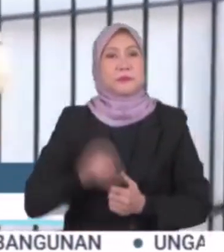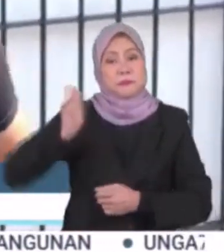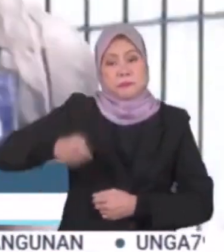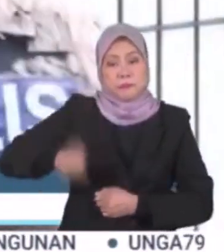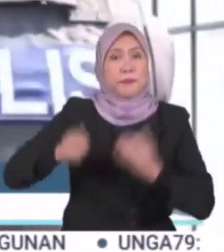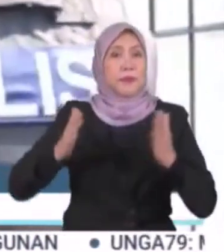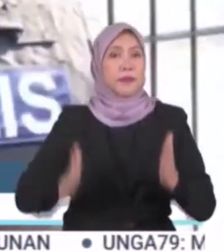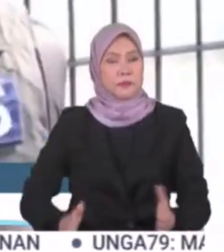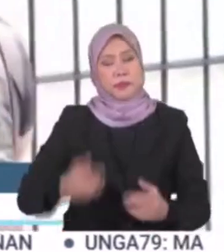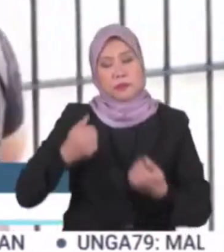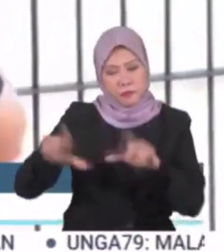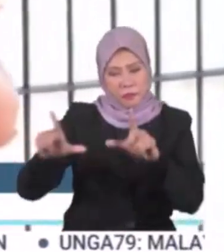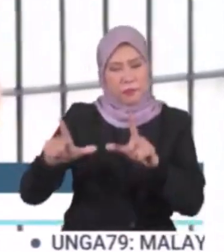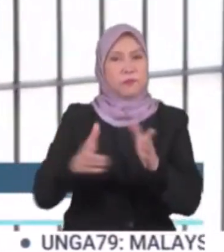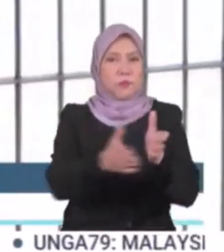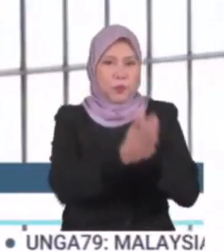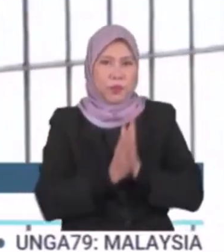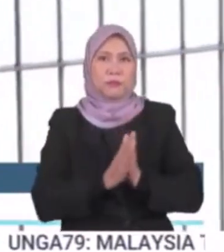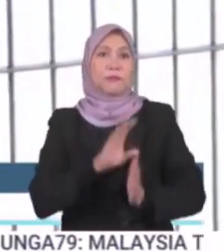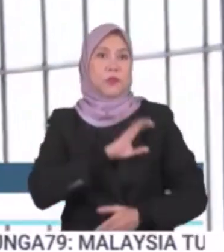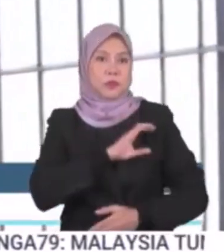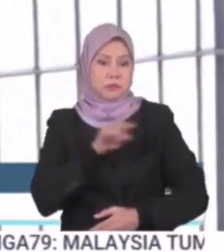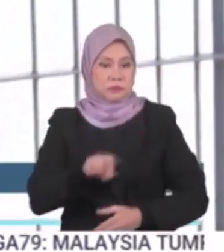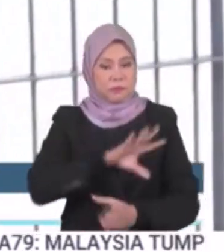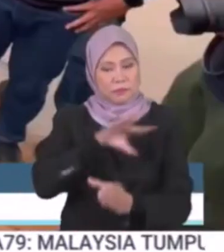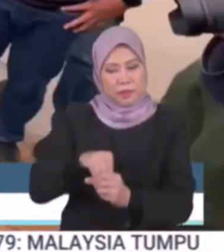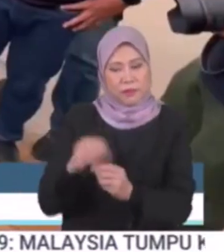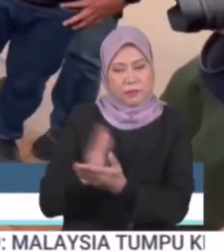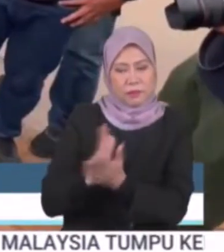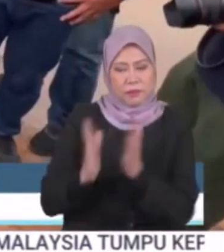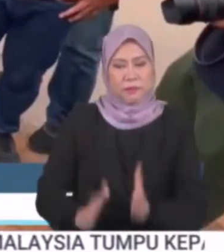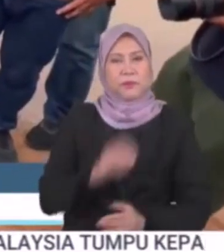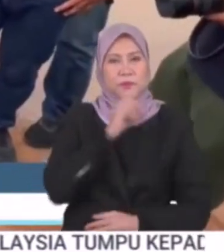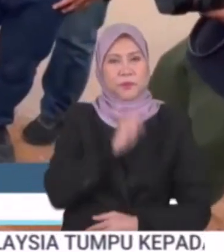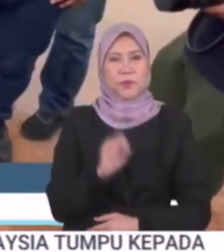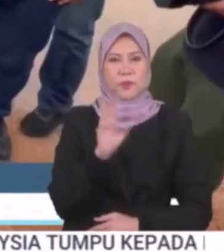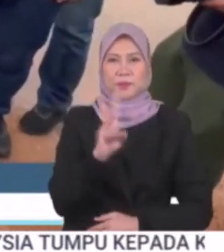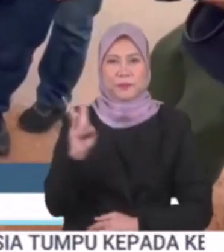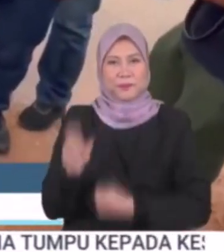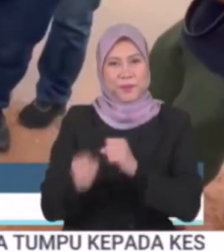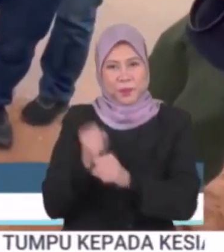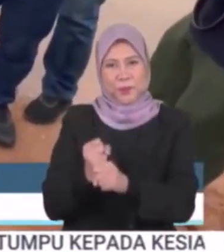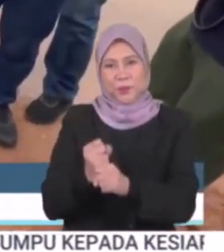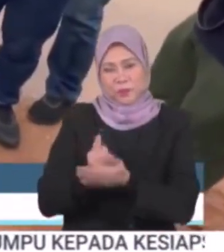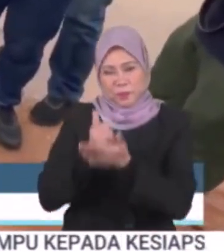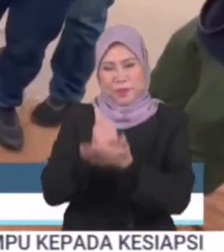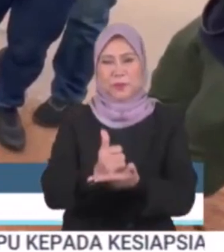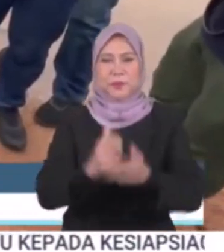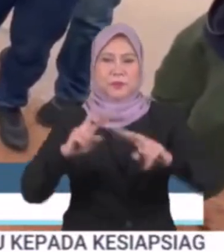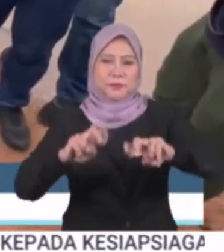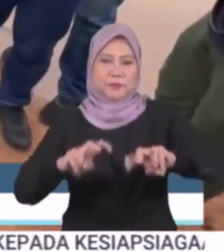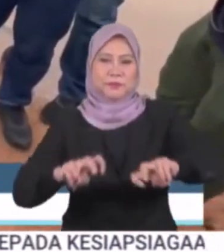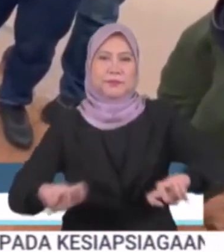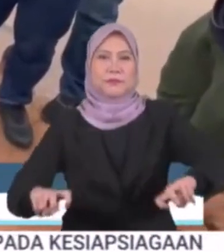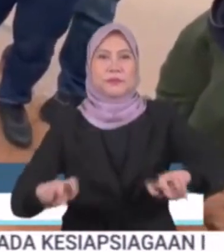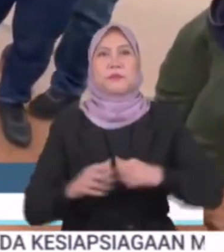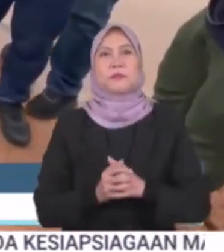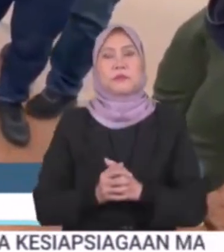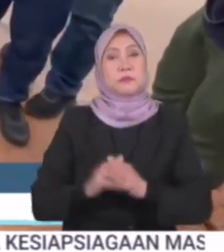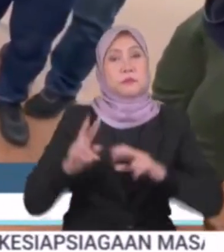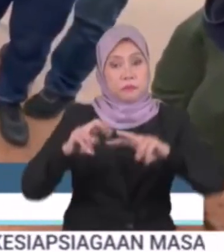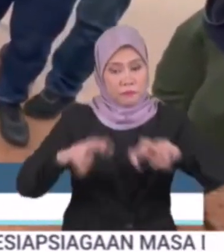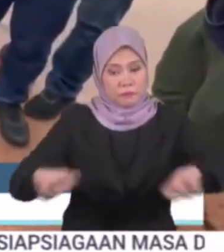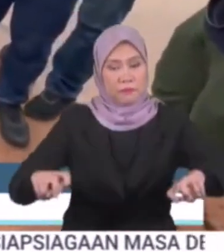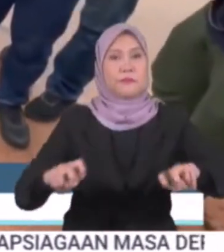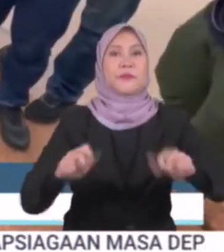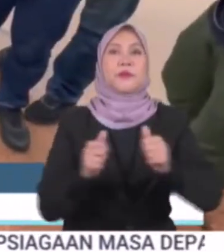Amar Razim Alias membenarkan permohonan polis itu melibatkan suspek berusia 66 tahun bagi membantu siasatan. Siasatan